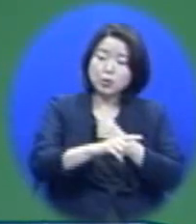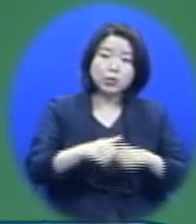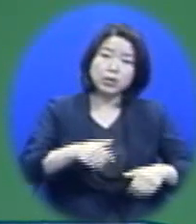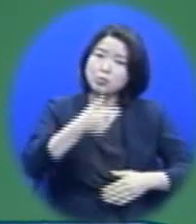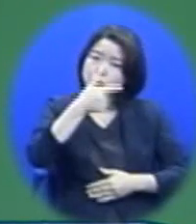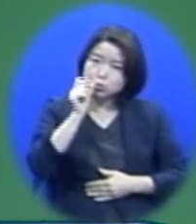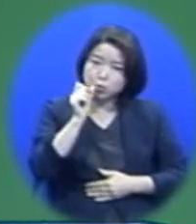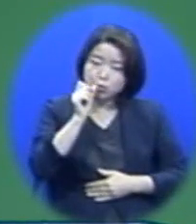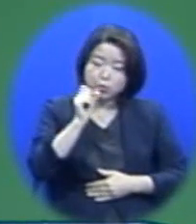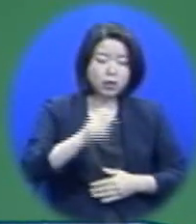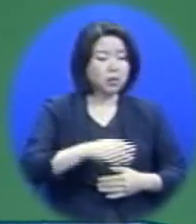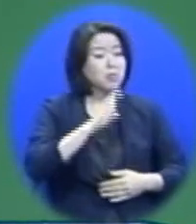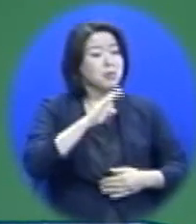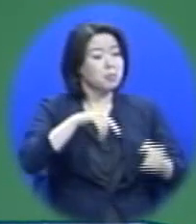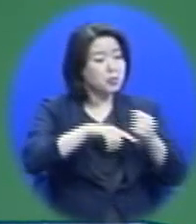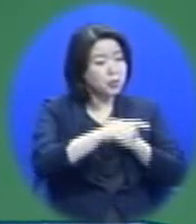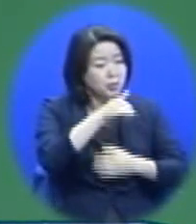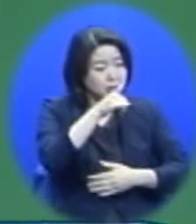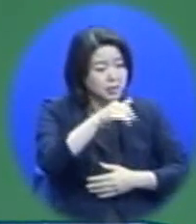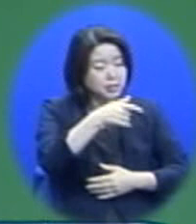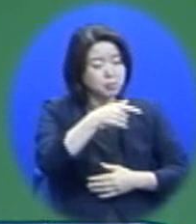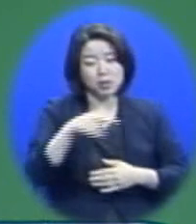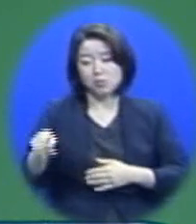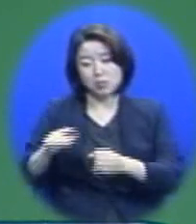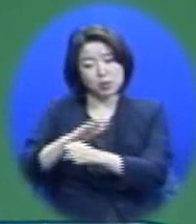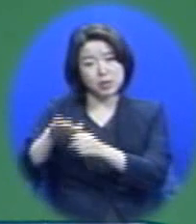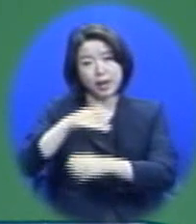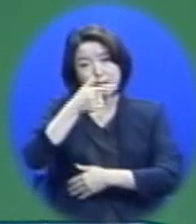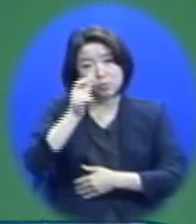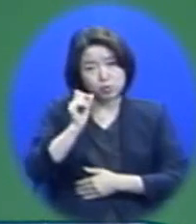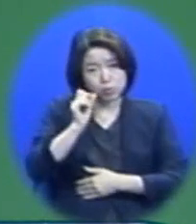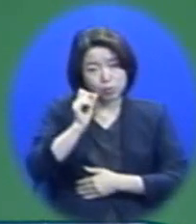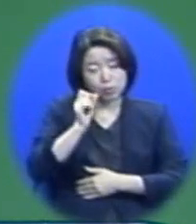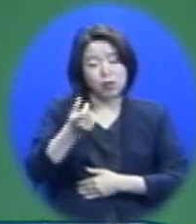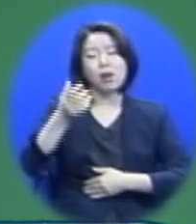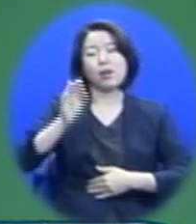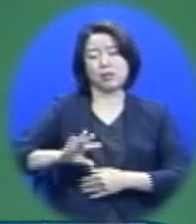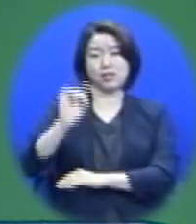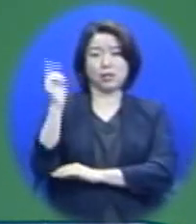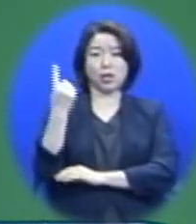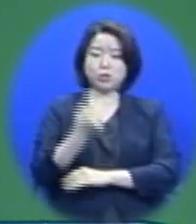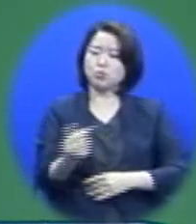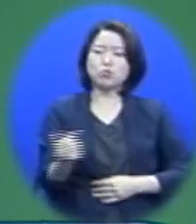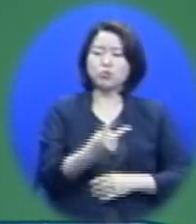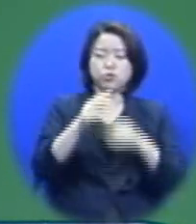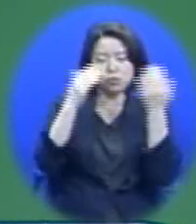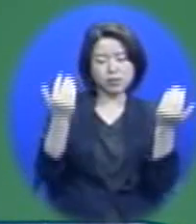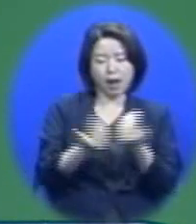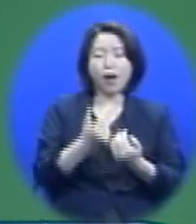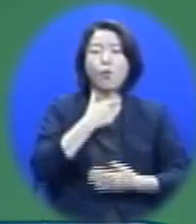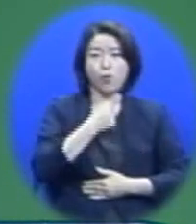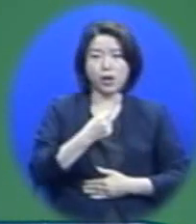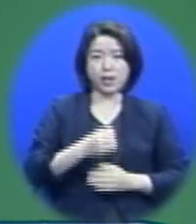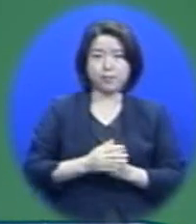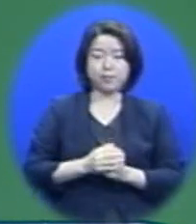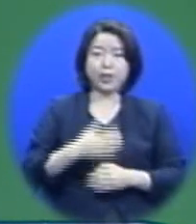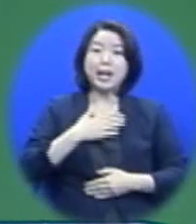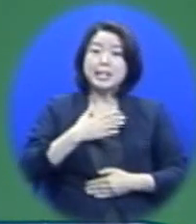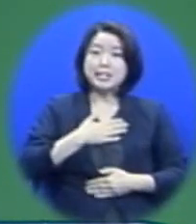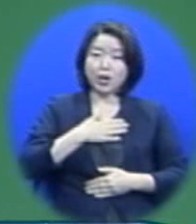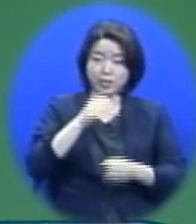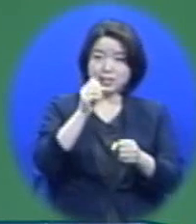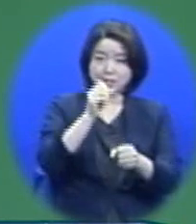사랑이 부족하고 근데 다윗은 그 둘을 다 원한다고 그랬어요. 저는 기질상